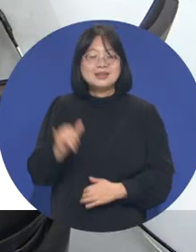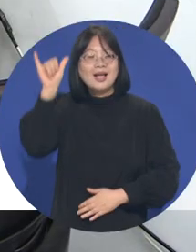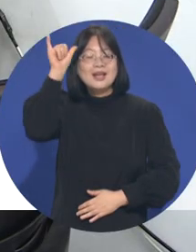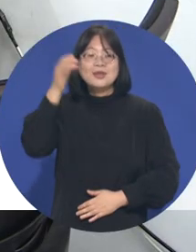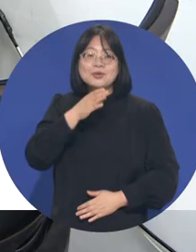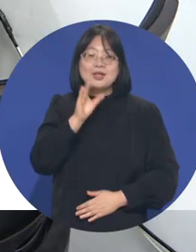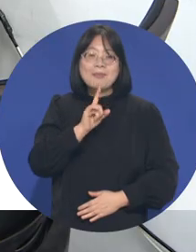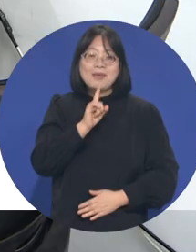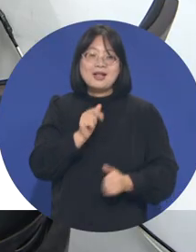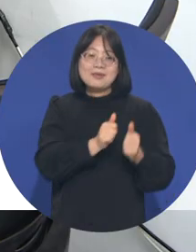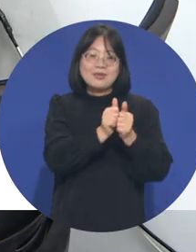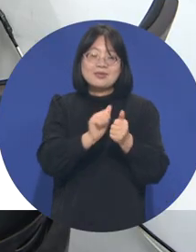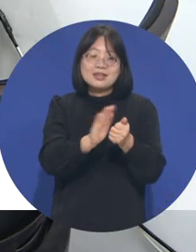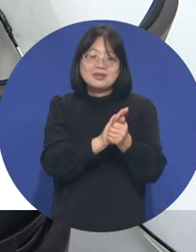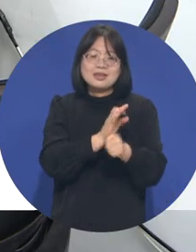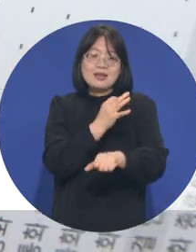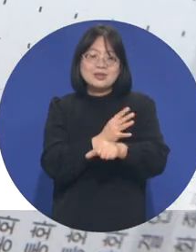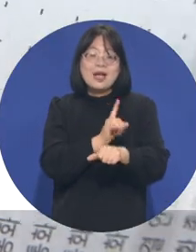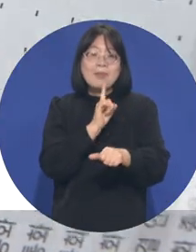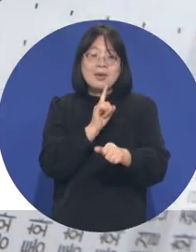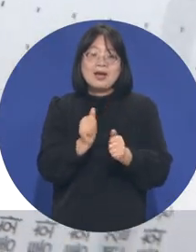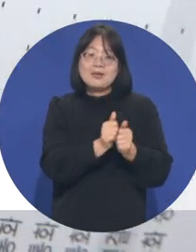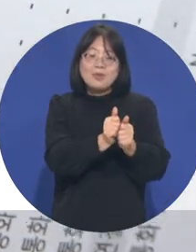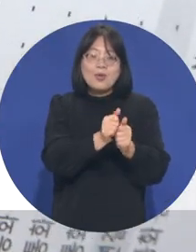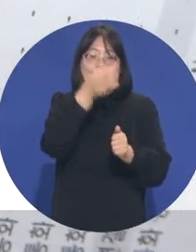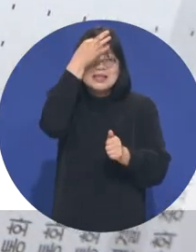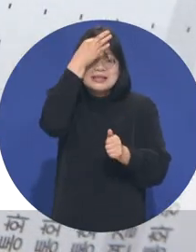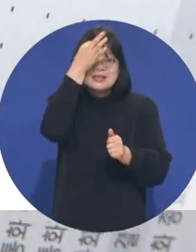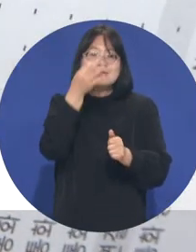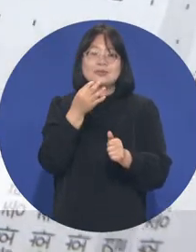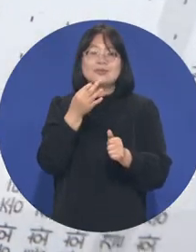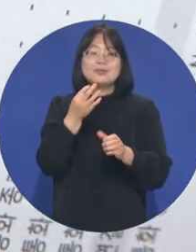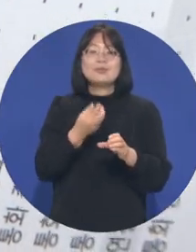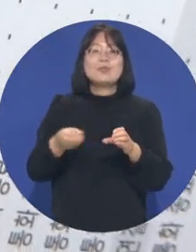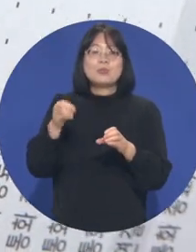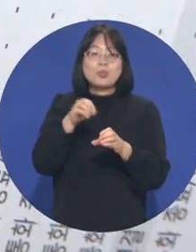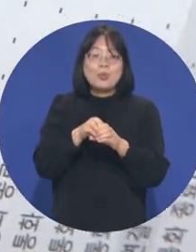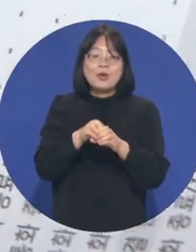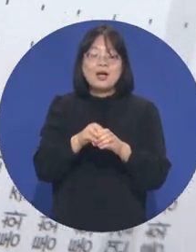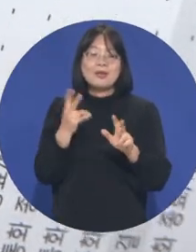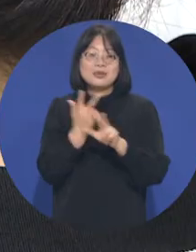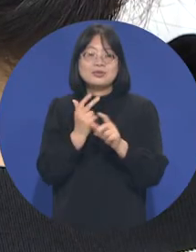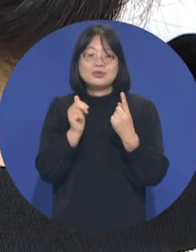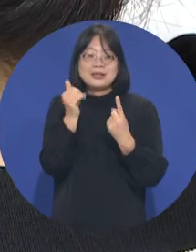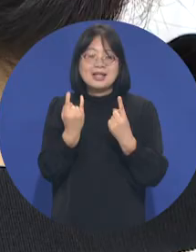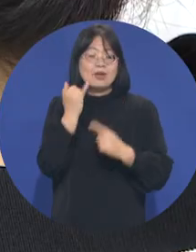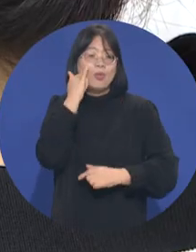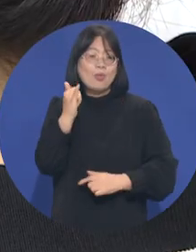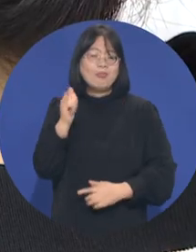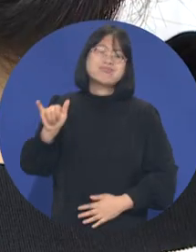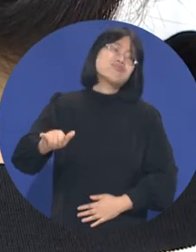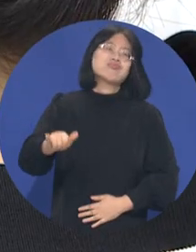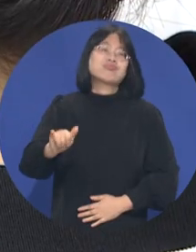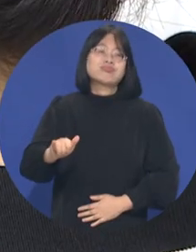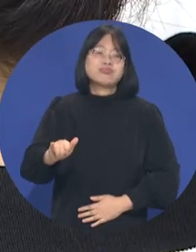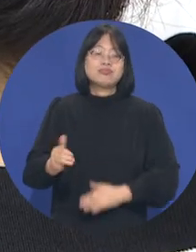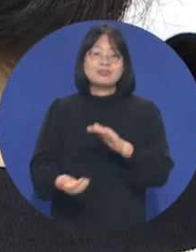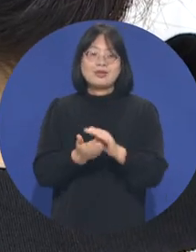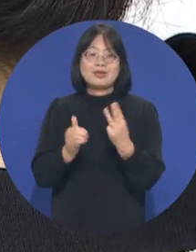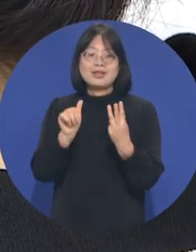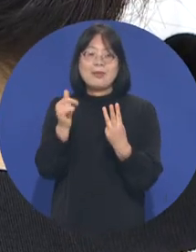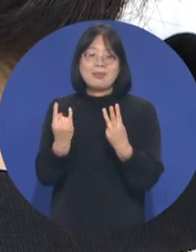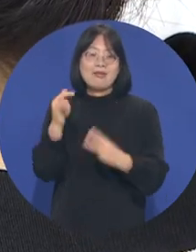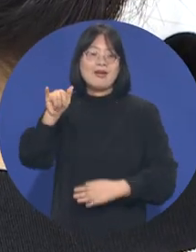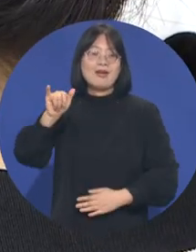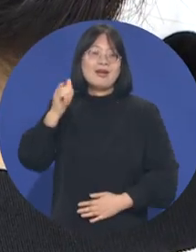AI 노인 말벗 서비스는 단순히 말벗의 기능만 하는 게 아닙니다. 매주 1회 전화를 거는데 안 받으면 최대 3번까지